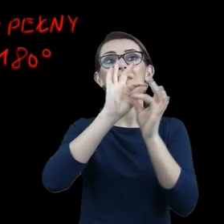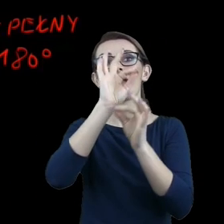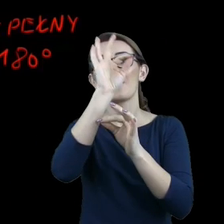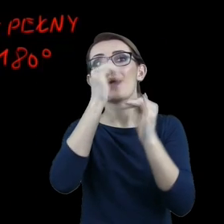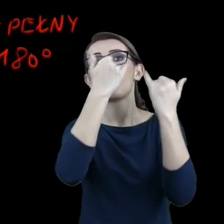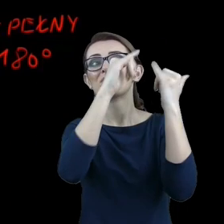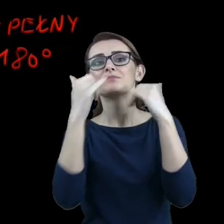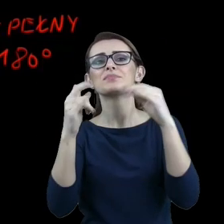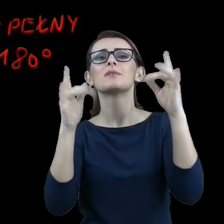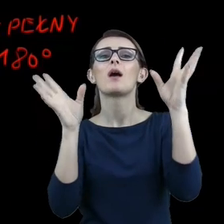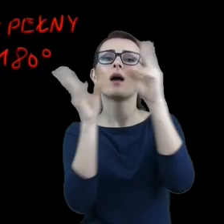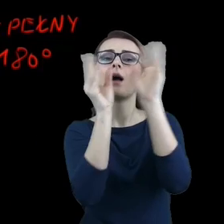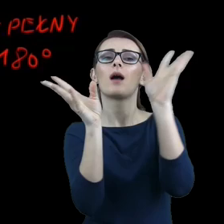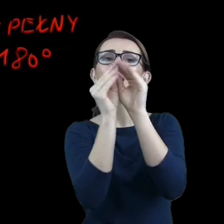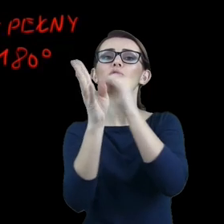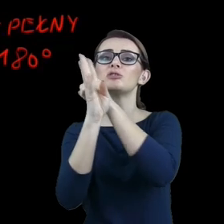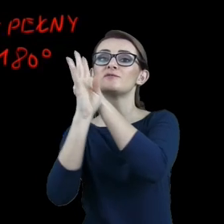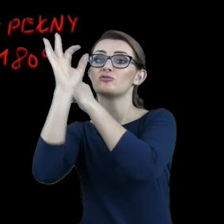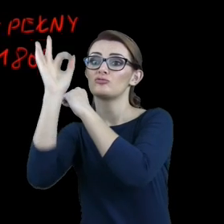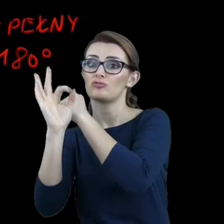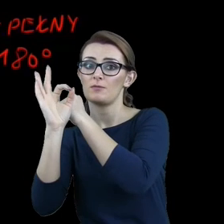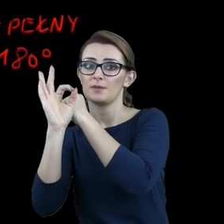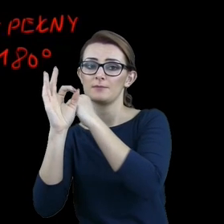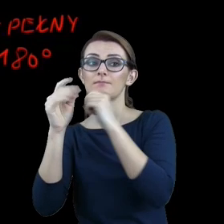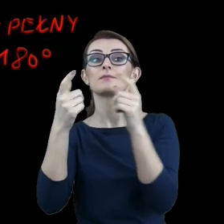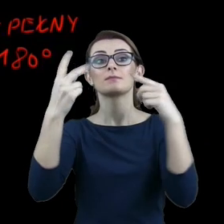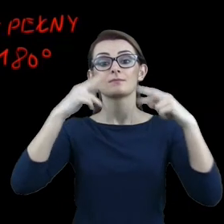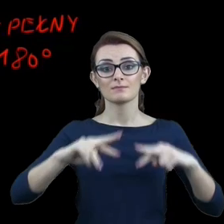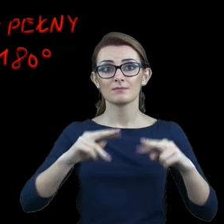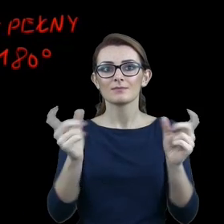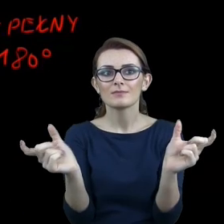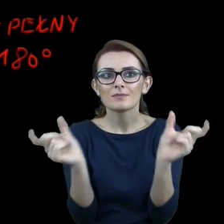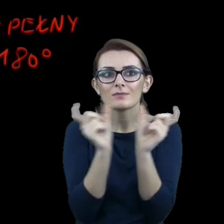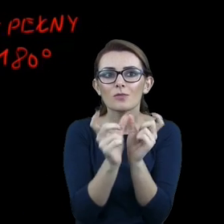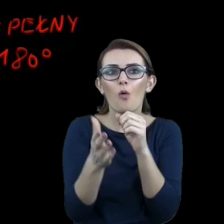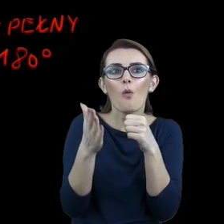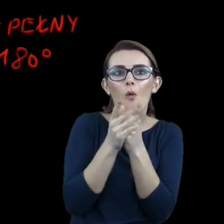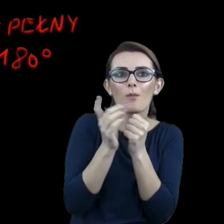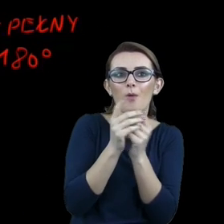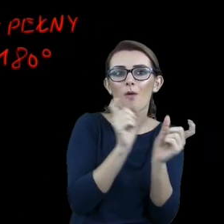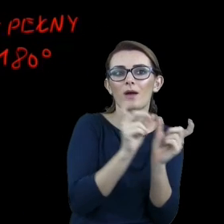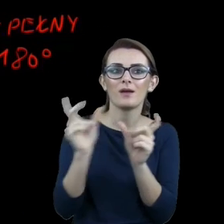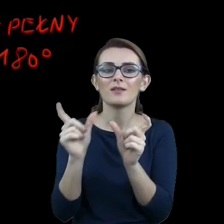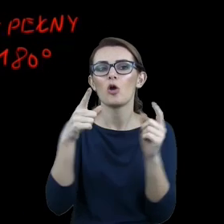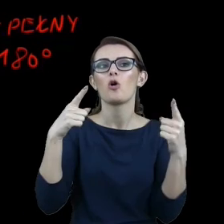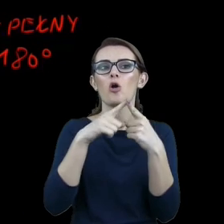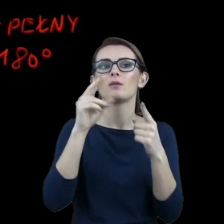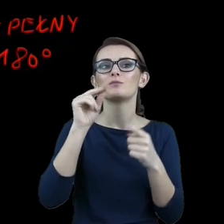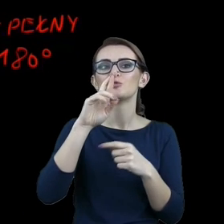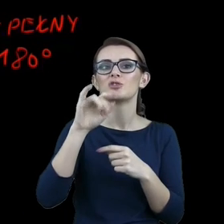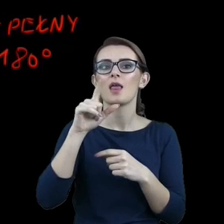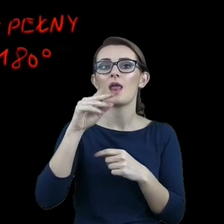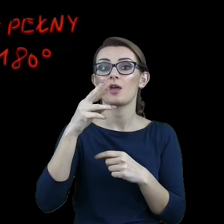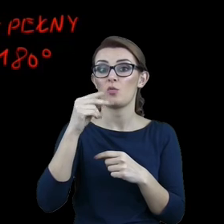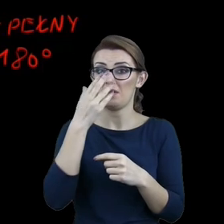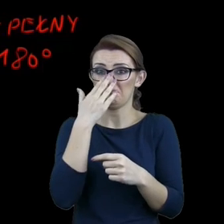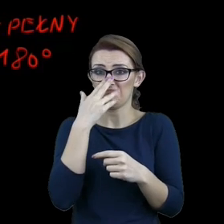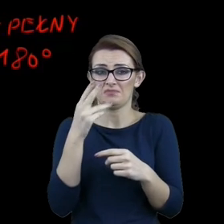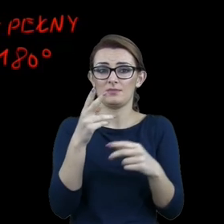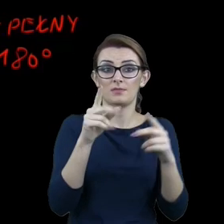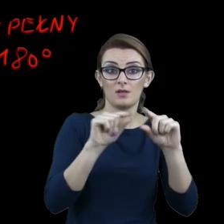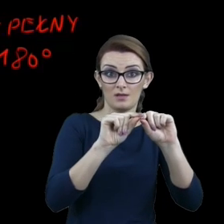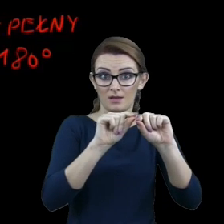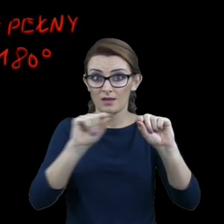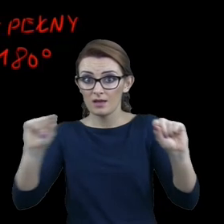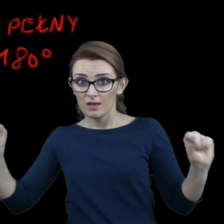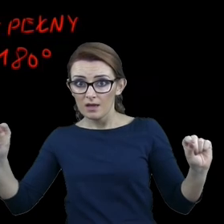do 90 stopni. A w tym drugim przypadku nazywają się kątami przyległymi. No bo widzimy, że skoro te półproste tutaj